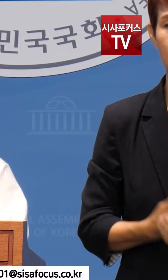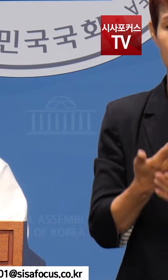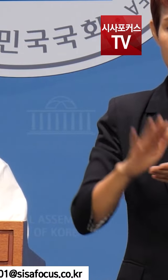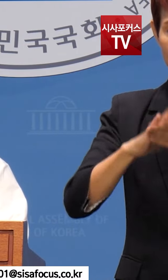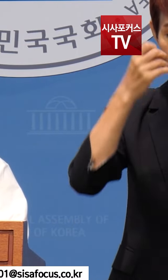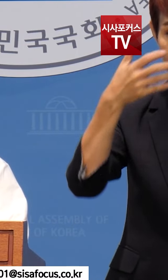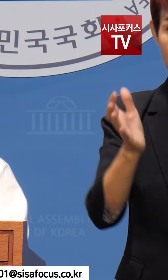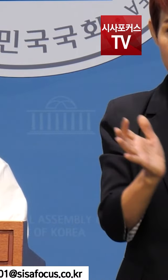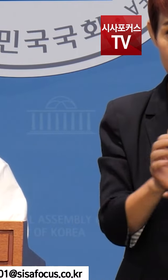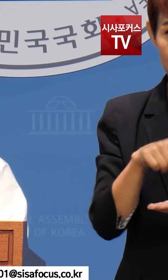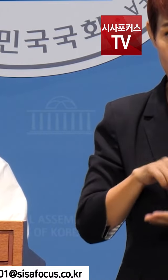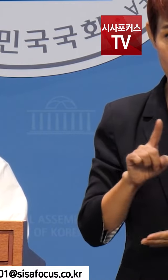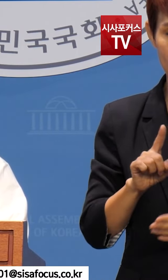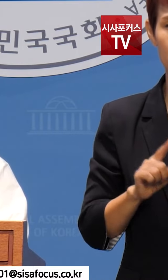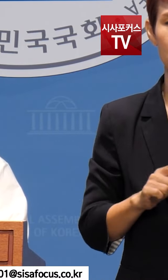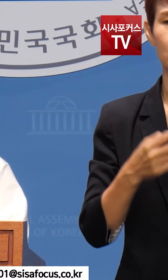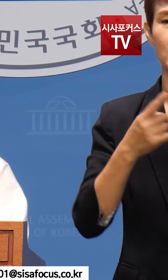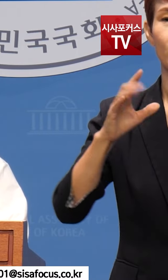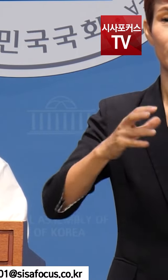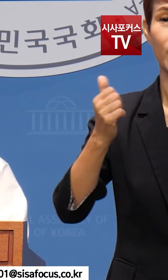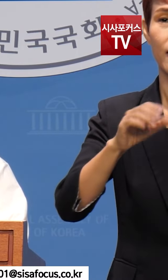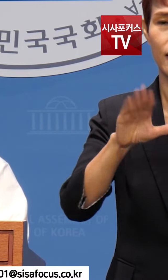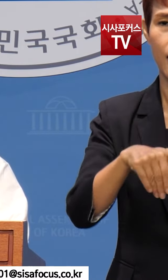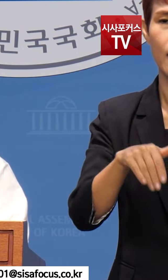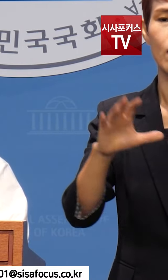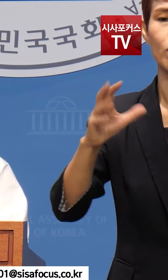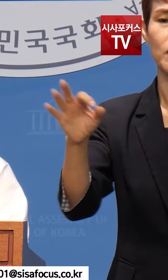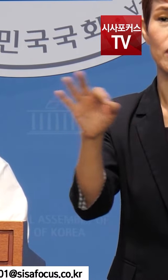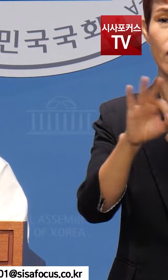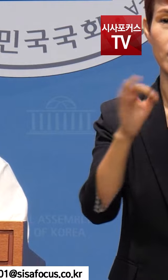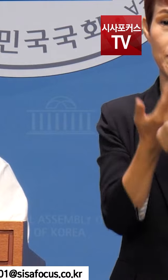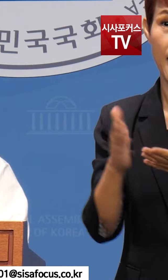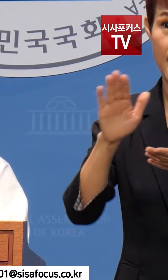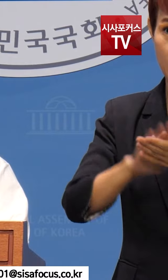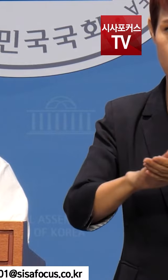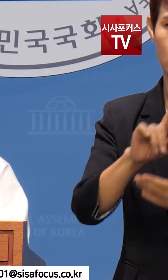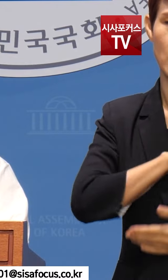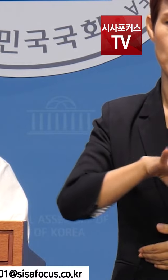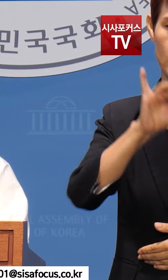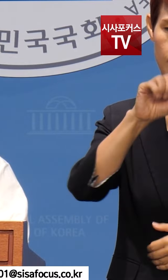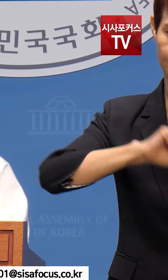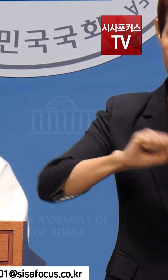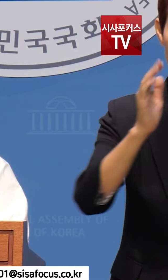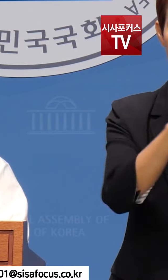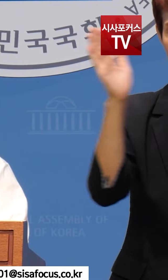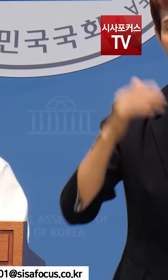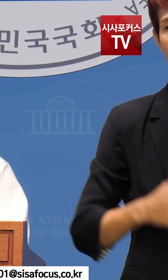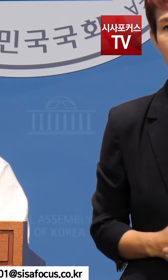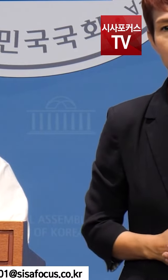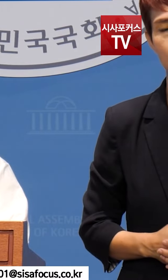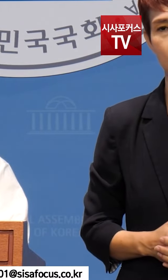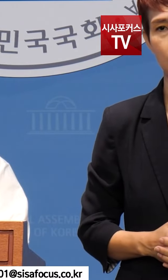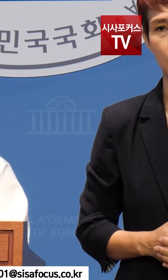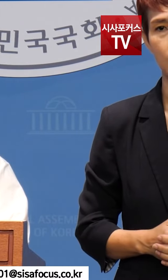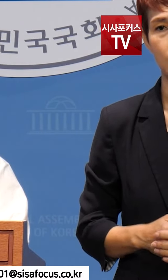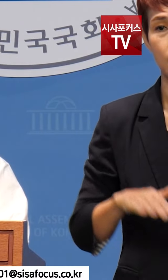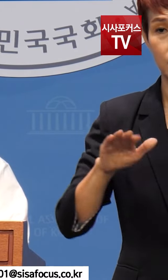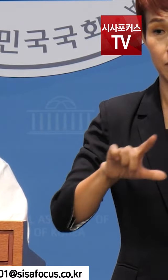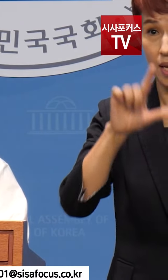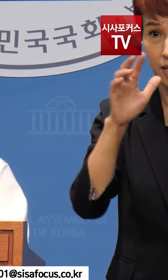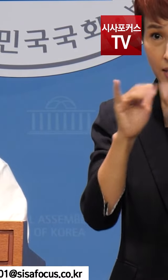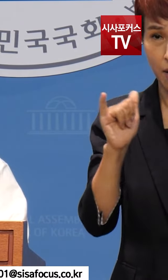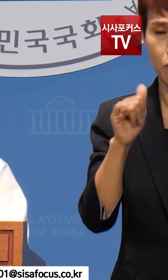개혁신당은 22대 국회에서 국민연금 개혁안에 제일 먼저 시동을 걸었습니다. 현 세대뿐이 아니라